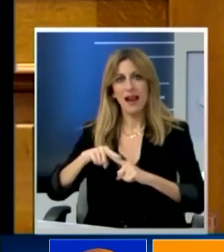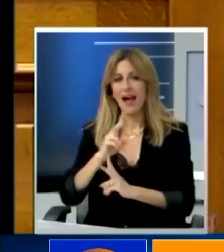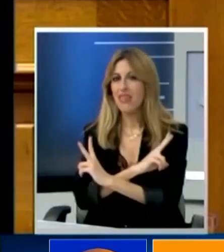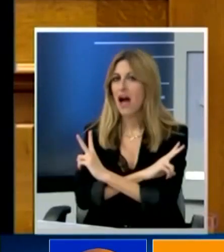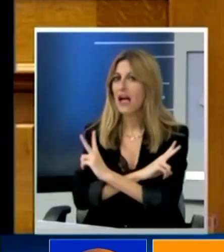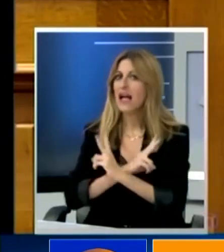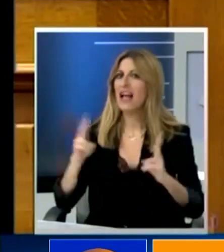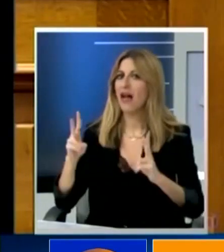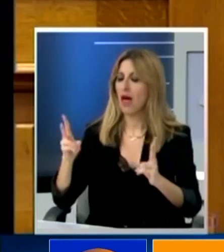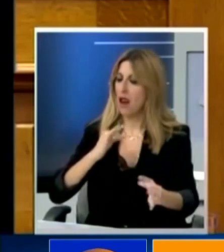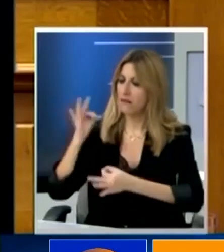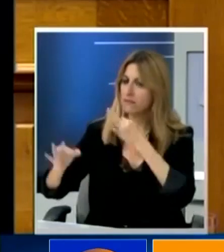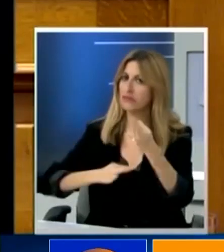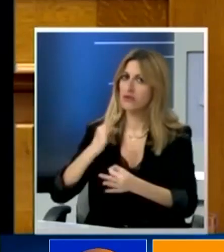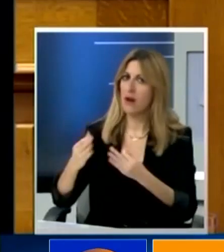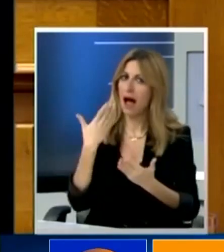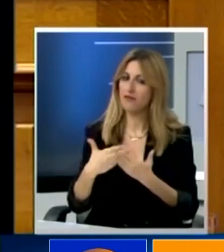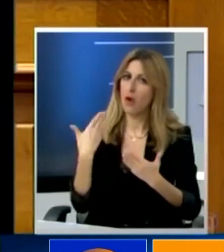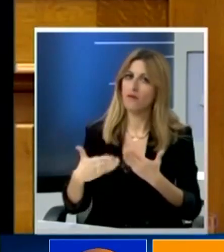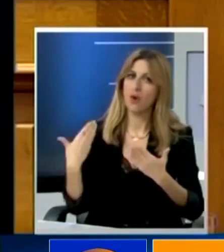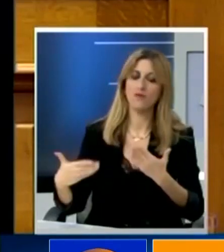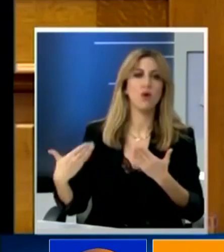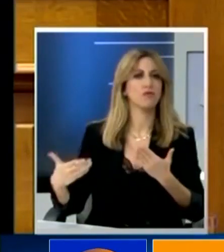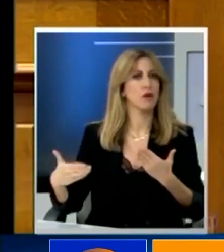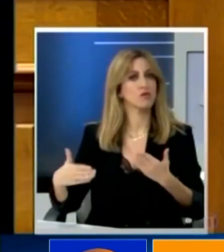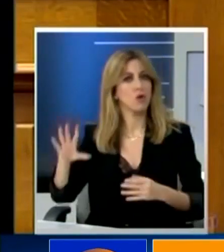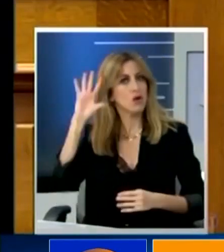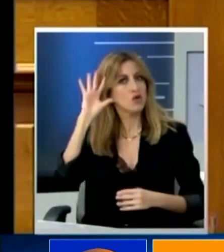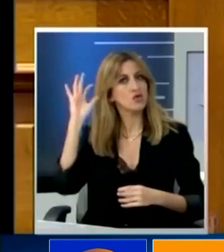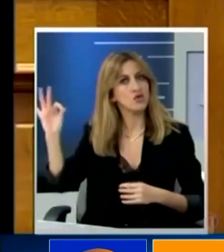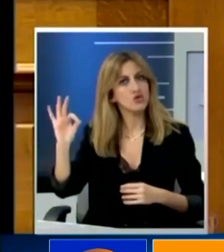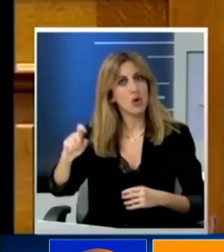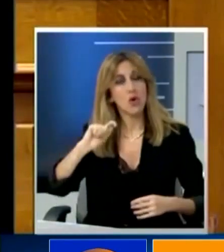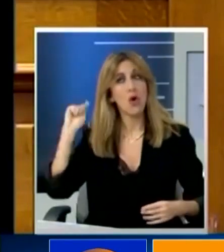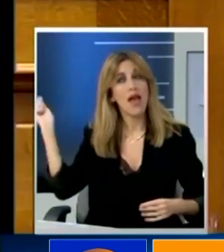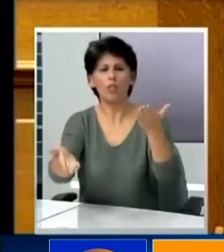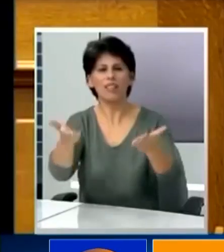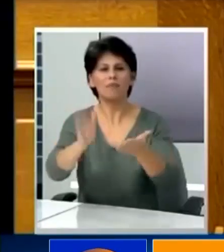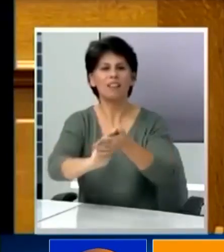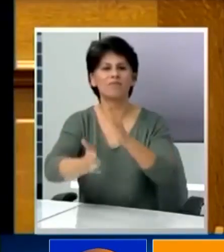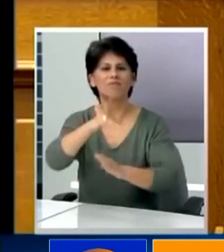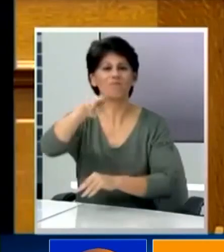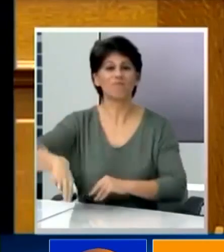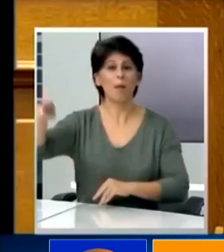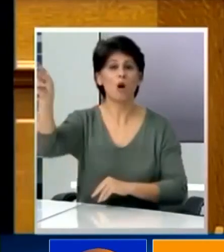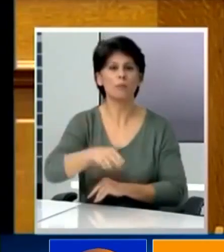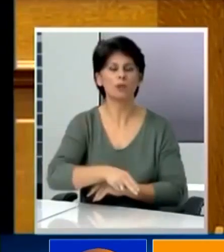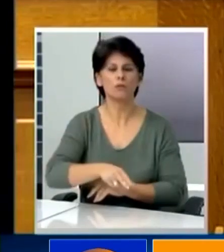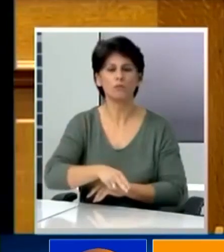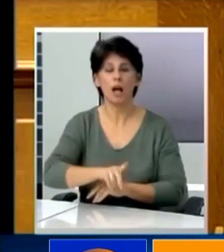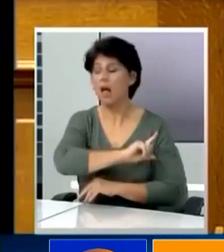θα στηρίζονται αλλά και θα εμπεδώνουν την αναγκαία εθνική ομοψυχία. Δεν πρέπει να υπάρχει